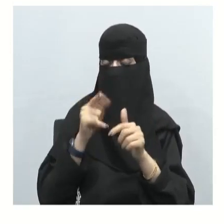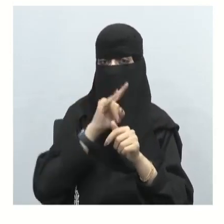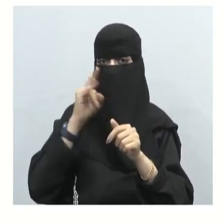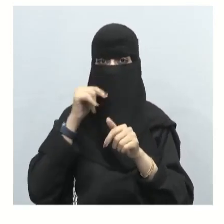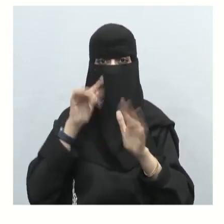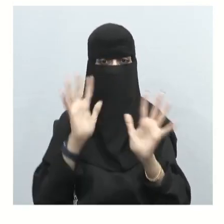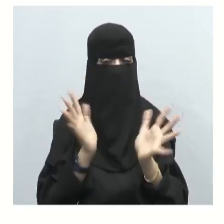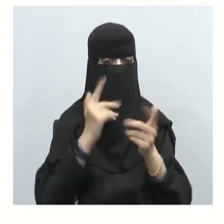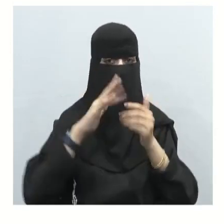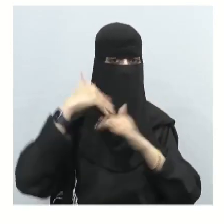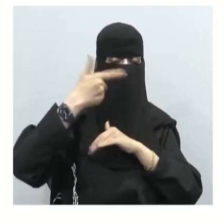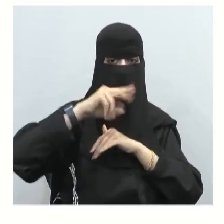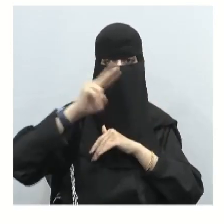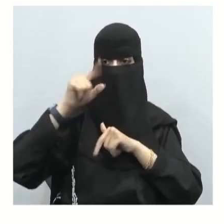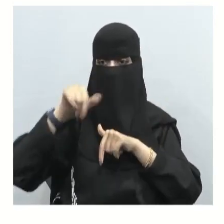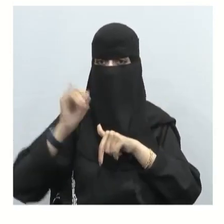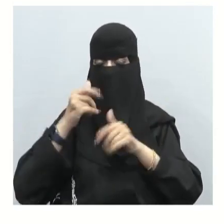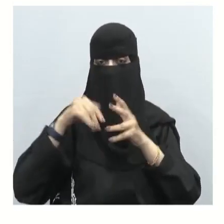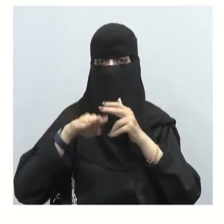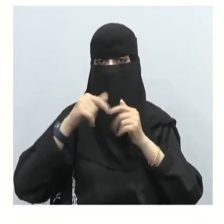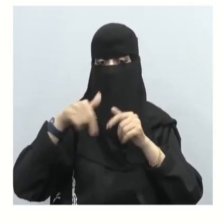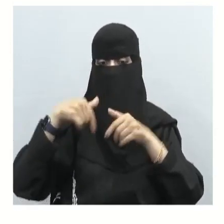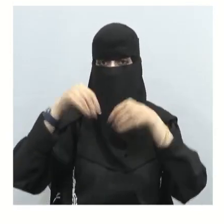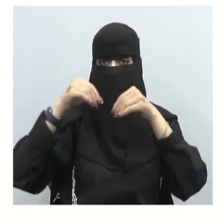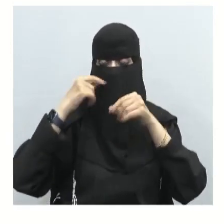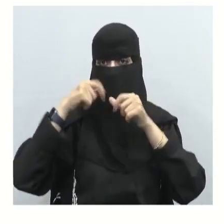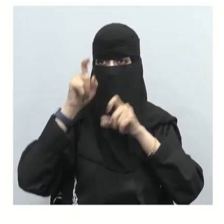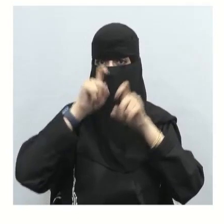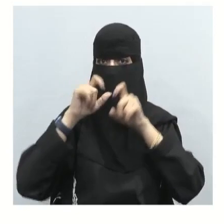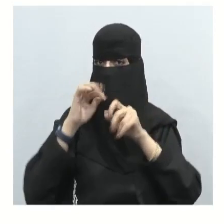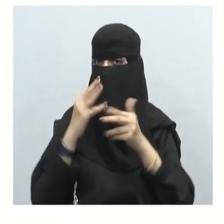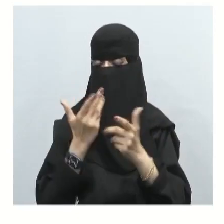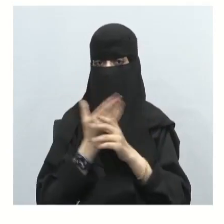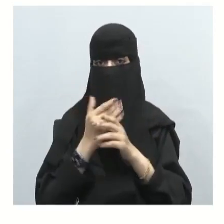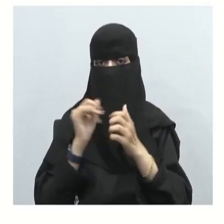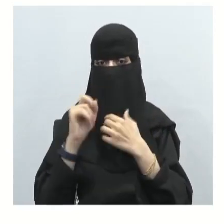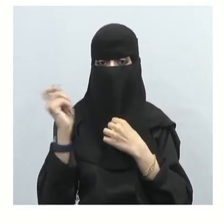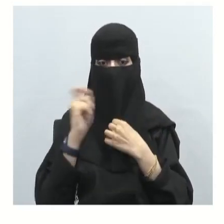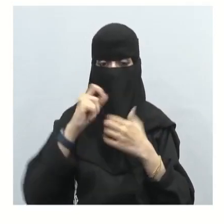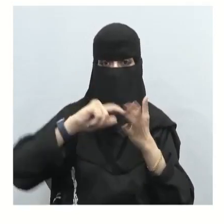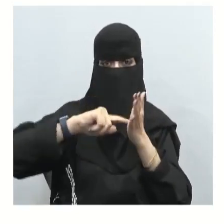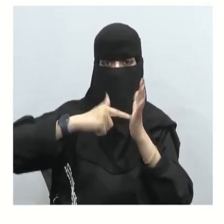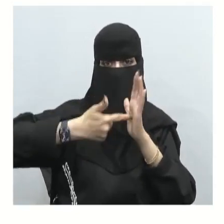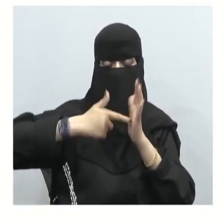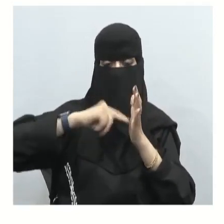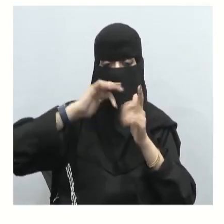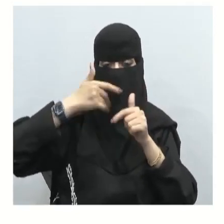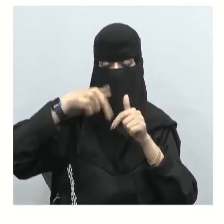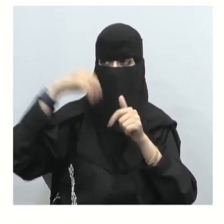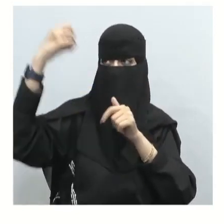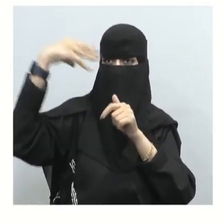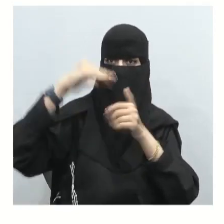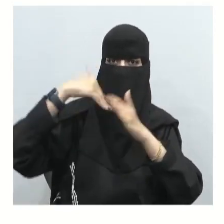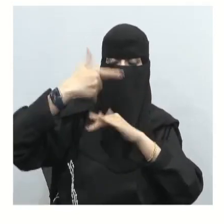رؤيه اي شيء اخر من خلال مرشحي الاستقط اب تدور المنقله مستوى استقطاب الضوء